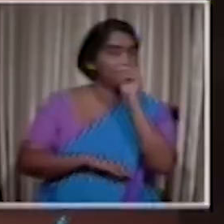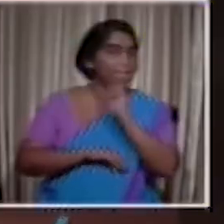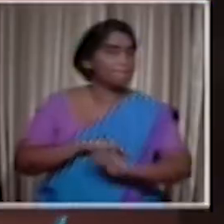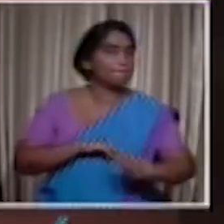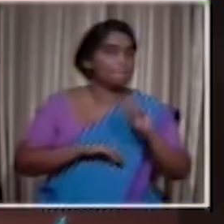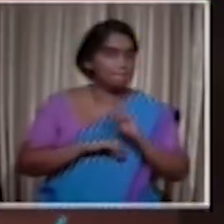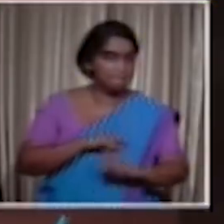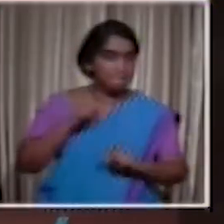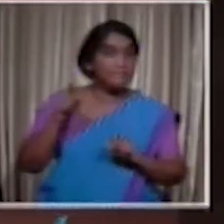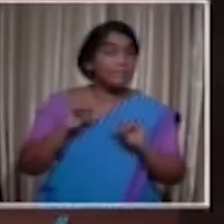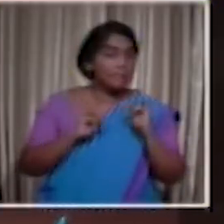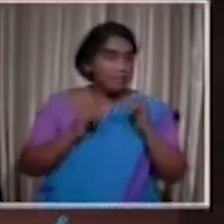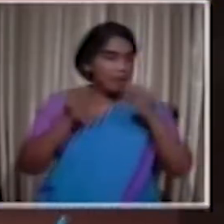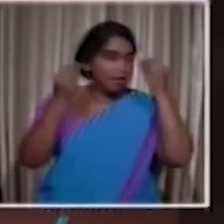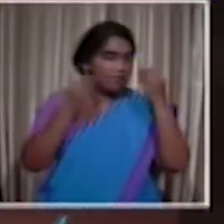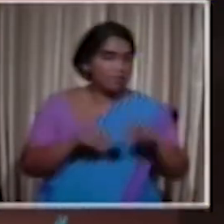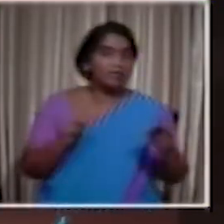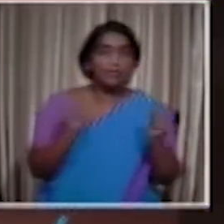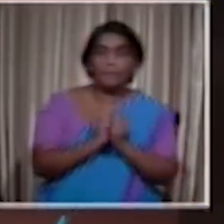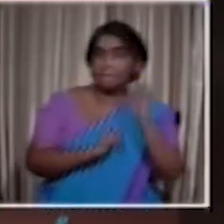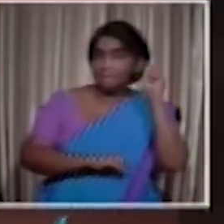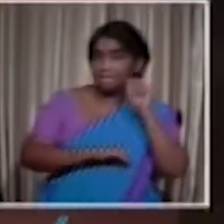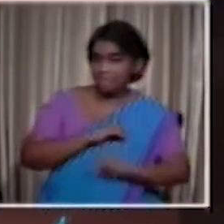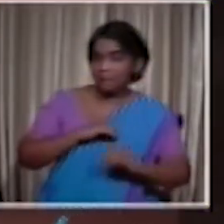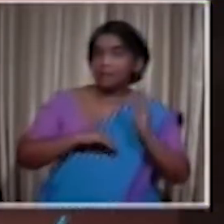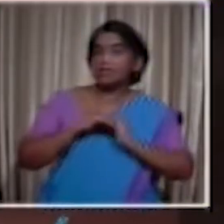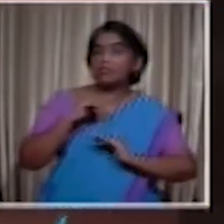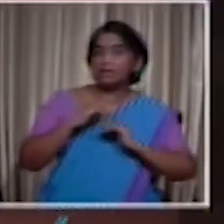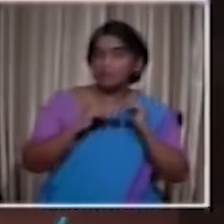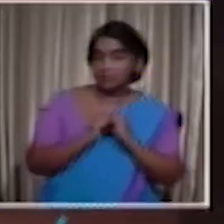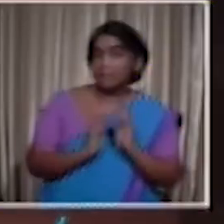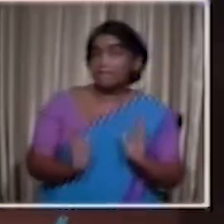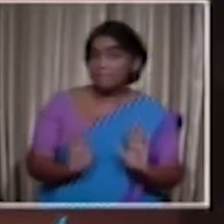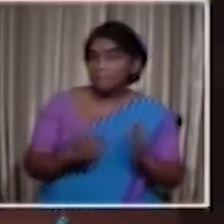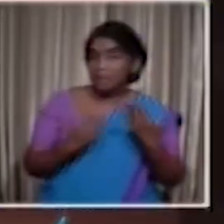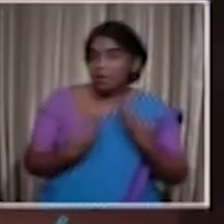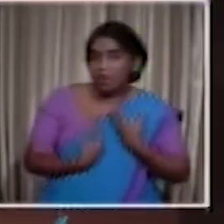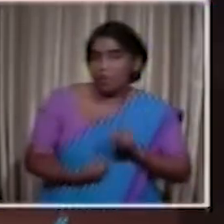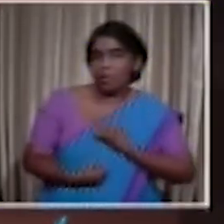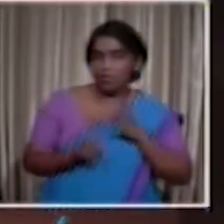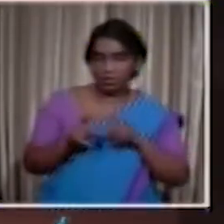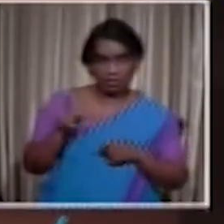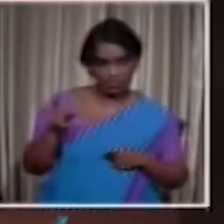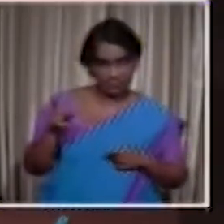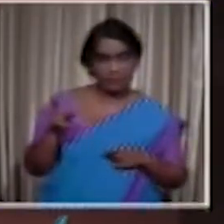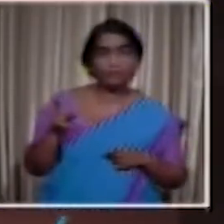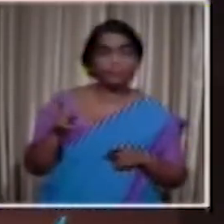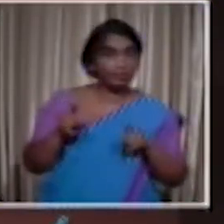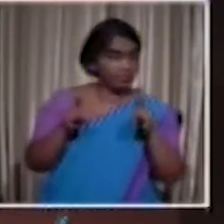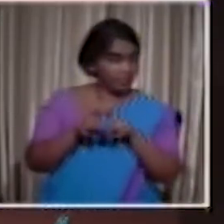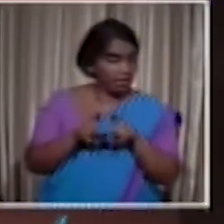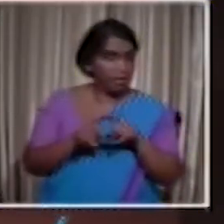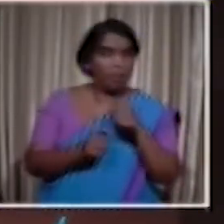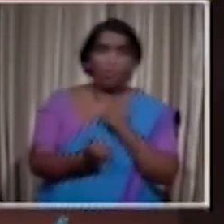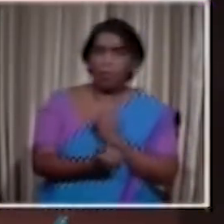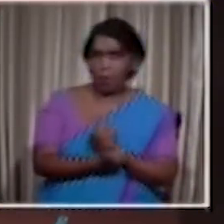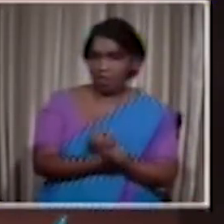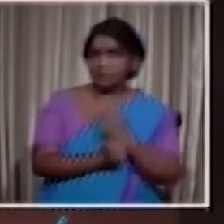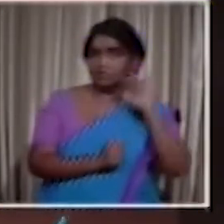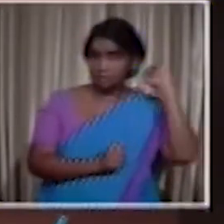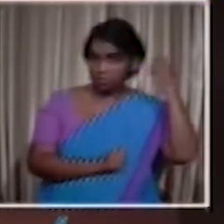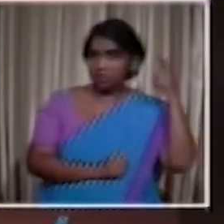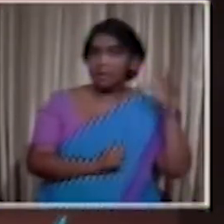කරලද යම් කඩා කප්පල්කාරී සැලසුම් සාගත ක්‍රියාවක් දියත් කිරීමේ උවමනාවකින් පෙළෙනවා. එහෙම නැත්නම් පොලිස්පතිවරයා